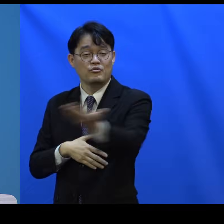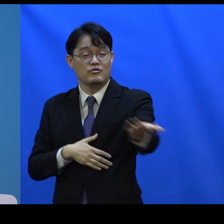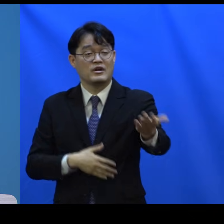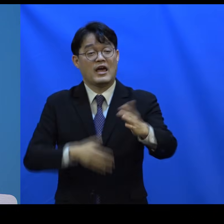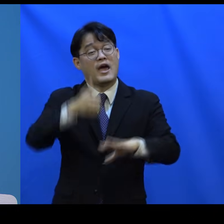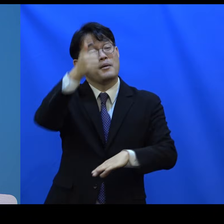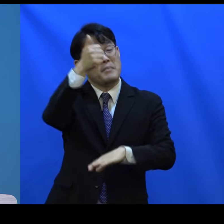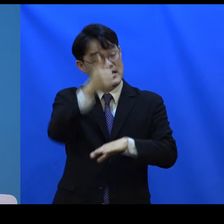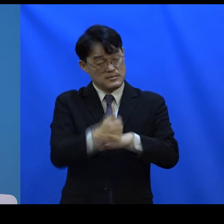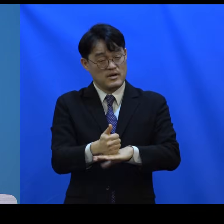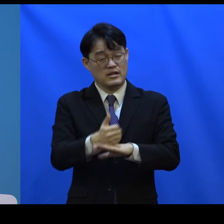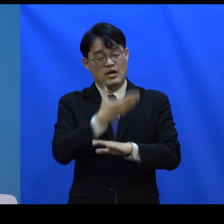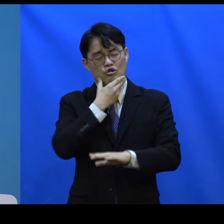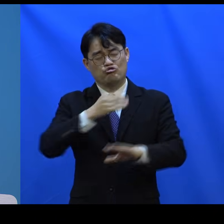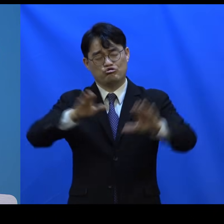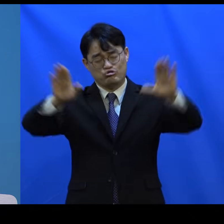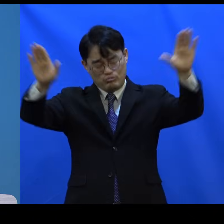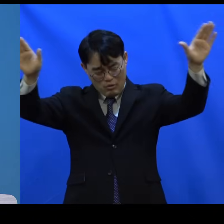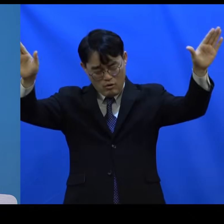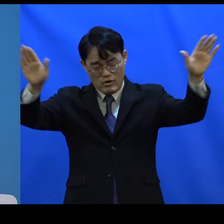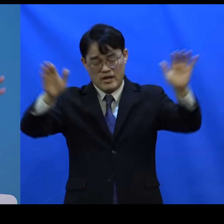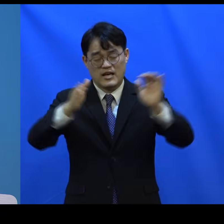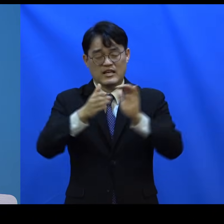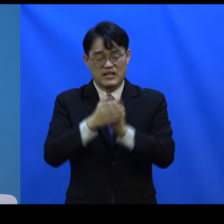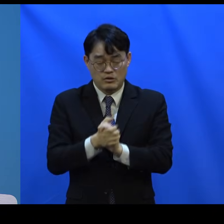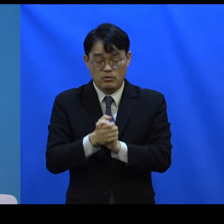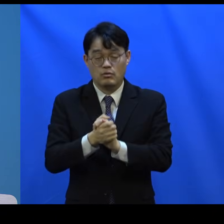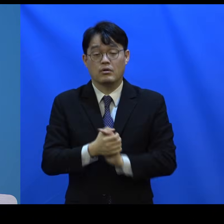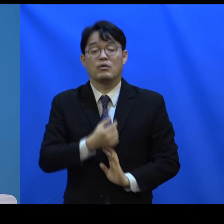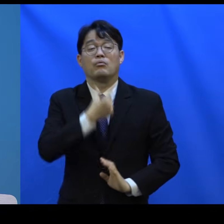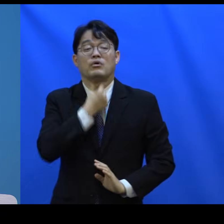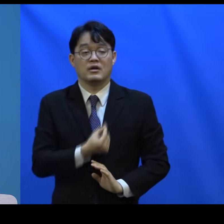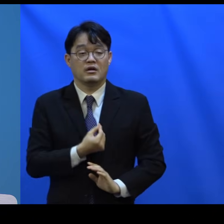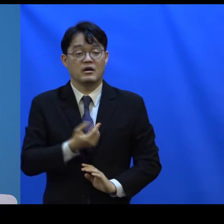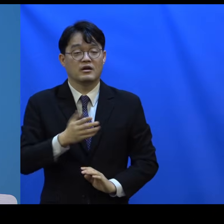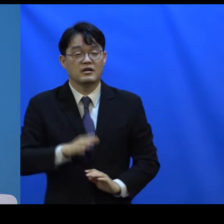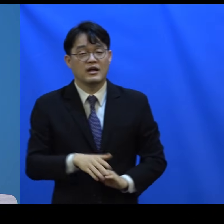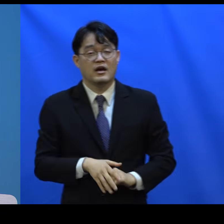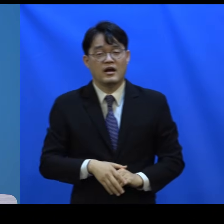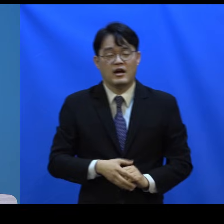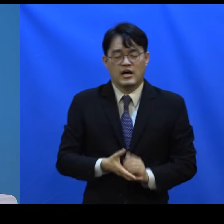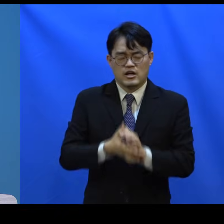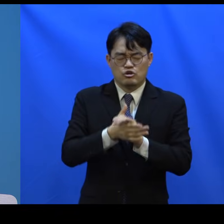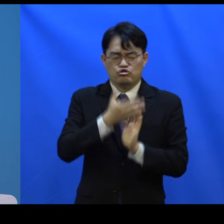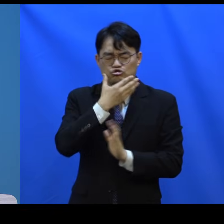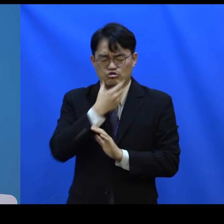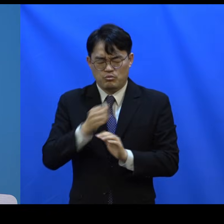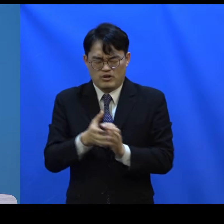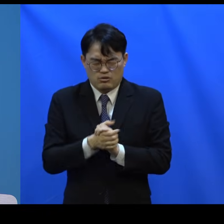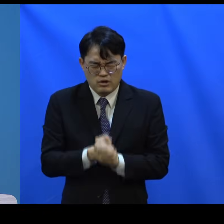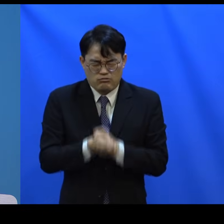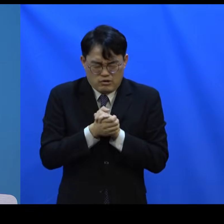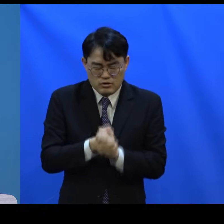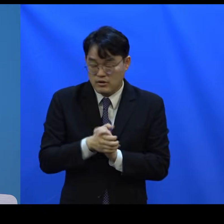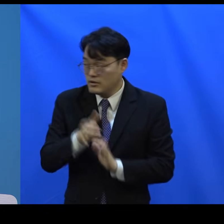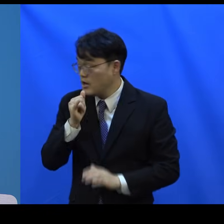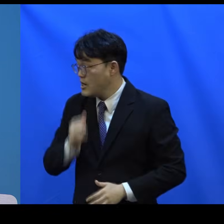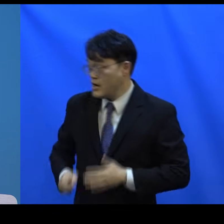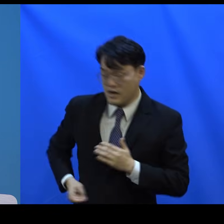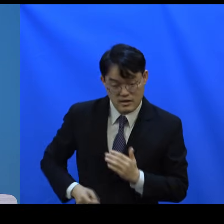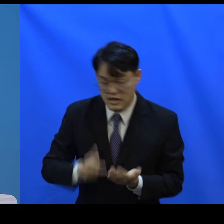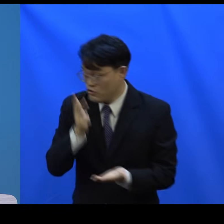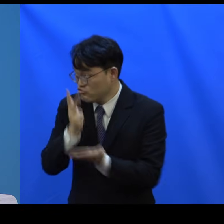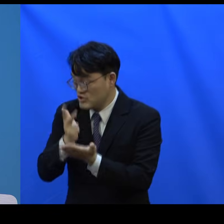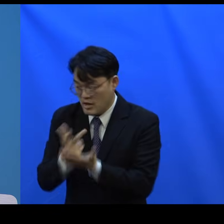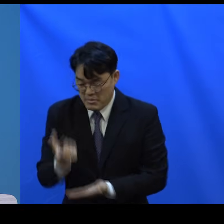진액을 쏟아가지고 축복기도 하는 거고 축도를 받고 가셔야 돼요. 아무리 급해도 주차장이 급해도 축도를 받고 가셔야